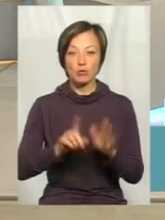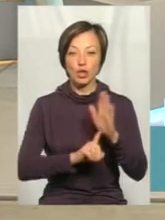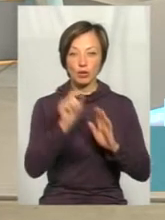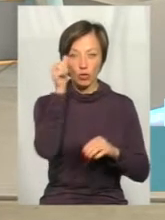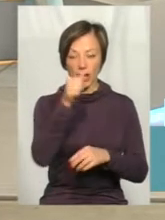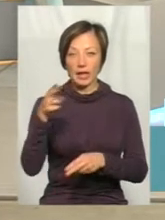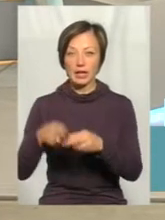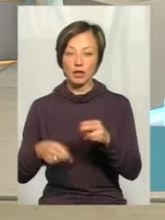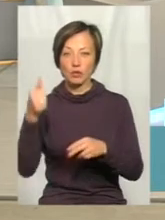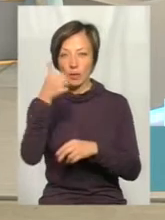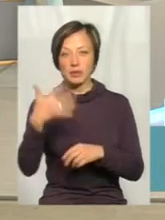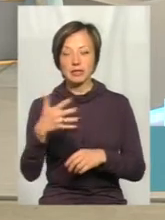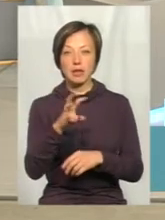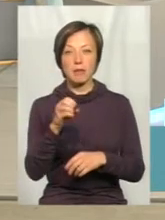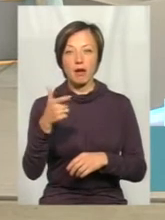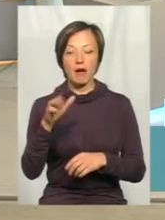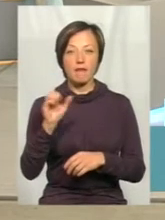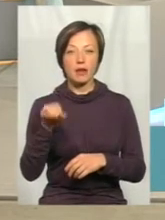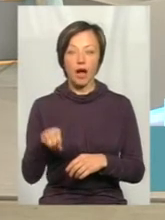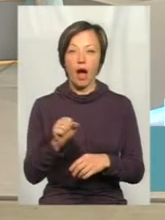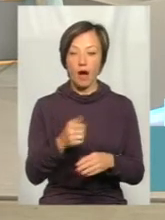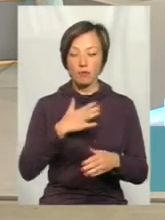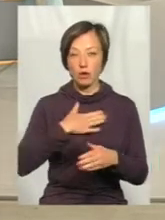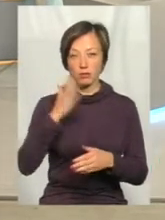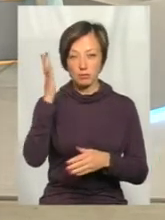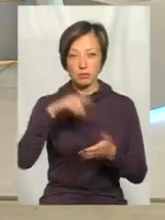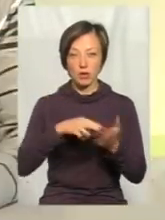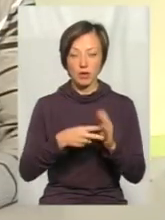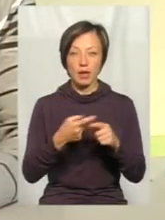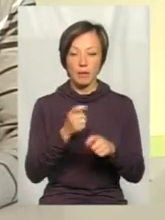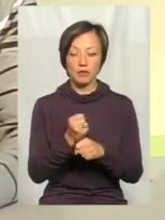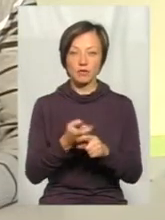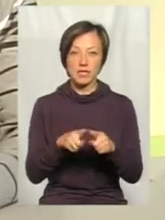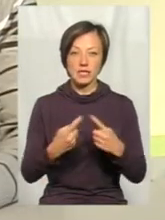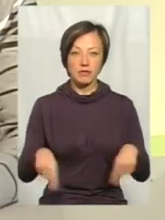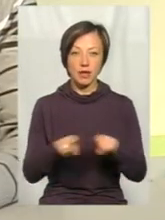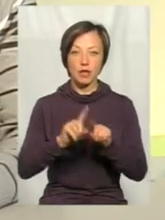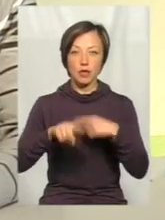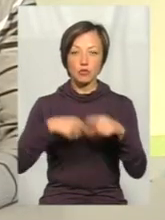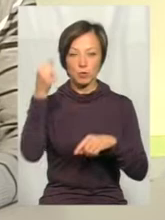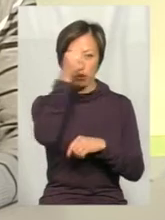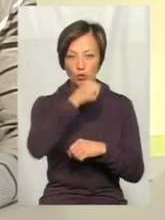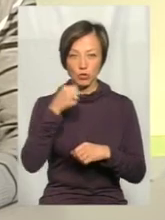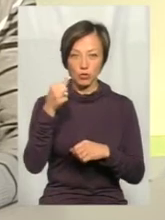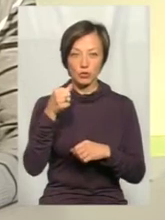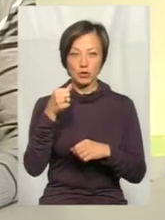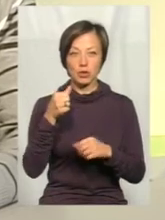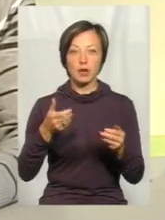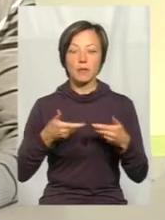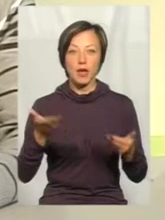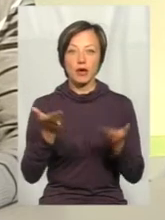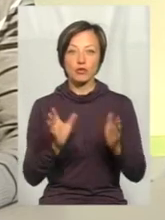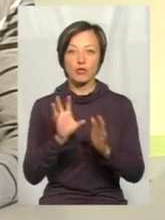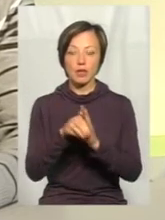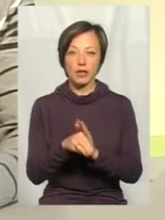вийдемо щонайменше на 50 МВт. А ну, за моїми прогнозами, тому що я працюю в цій сфері, наступного року ми, якщо